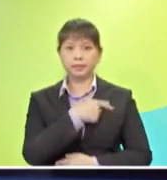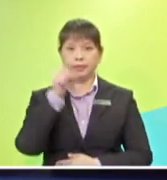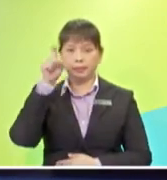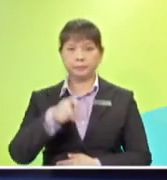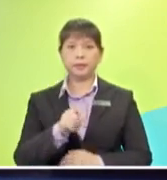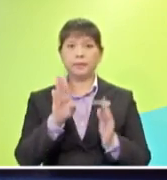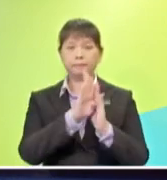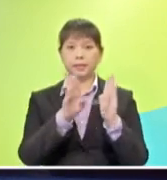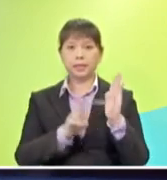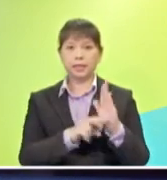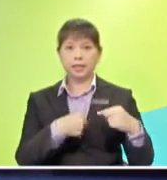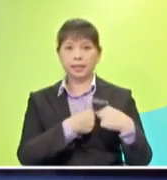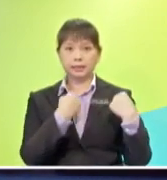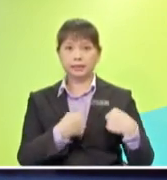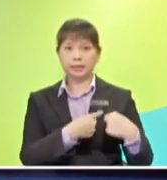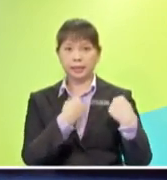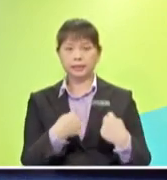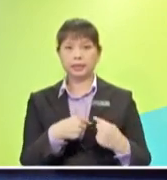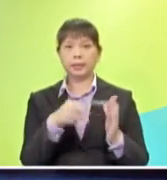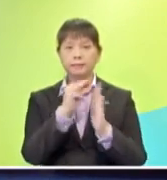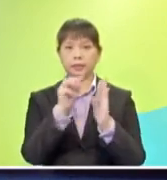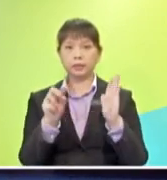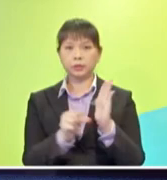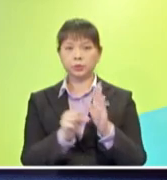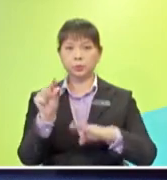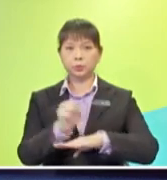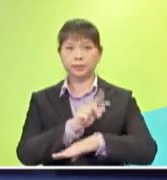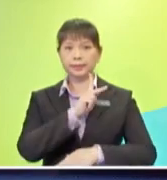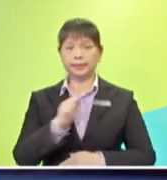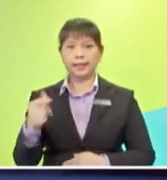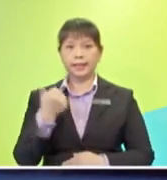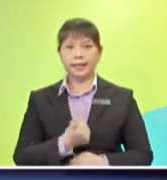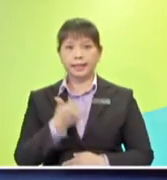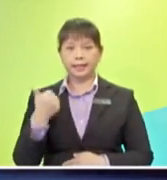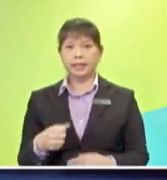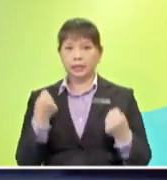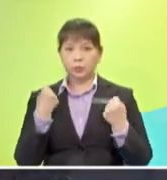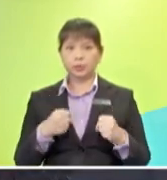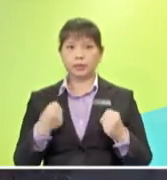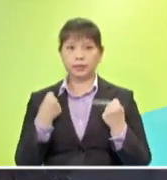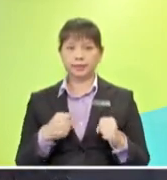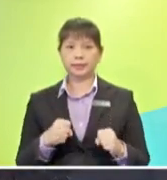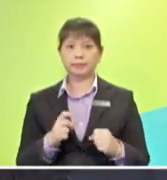menggunakan alat sukan tau tak alat suka NATO yang kita sangat berhati-hati